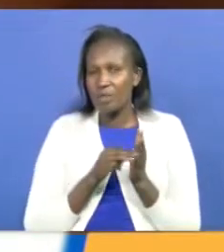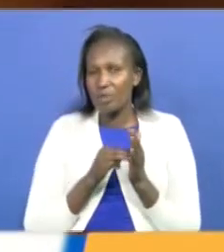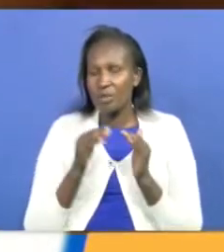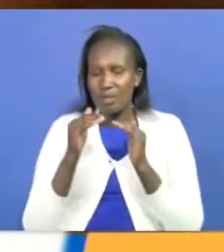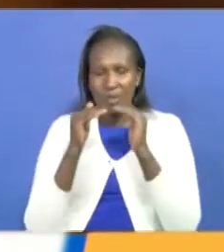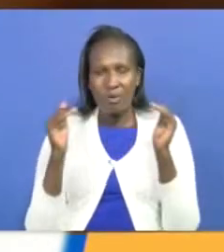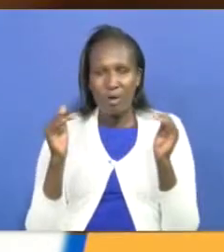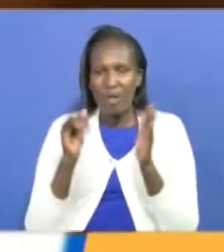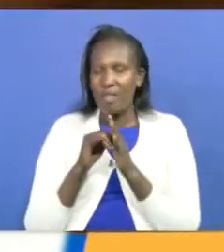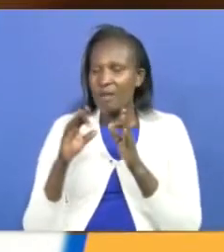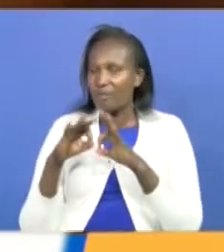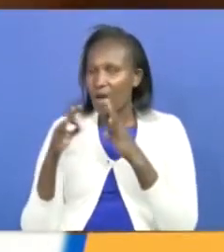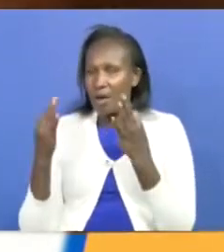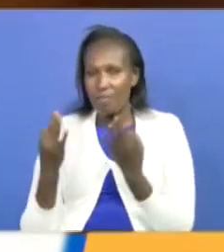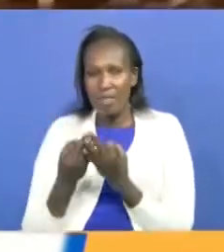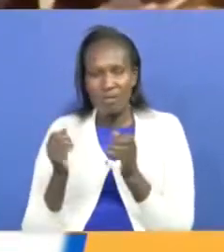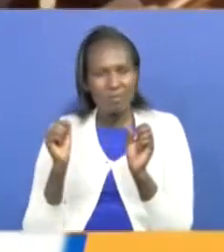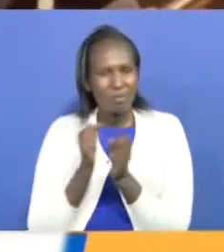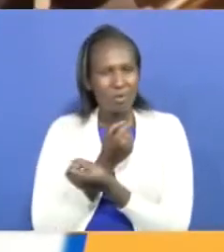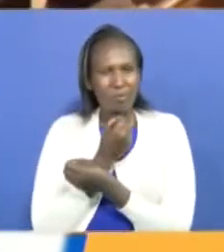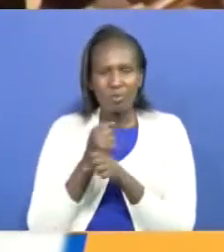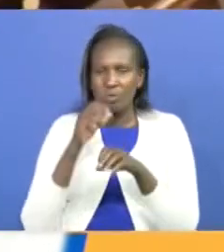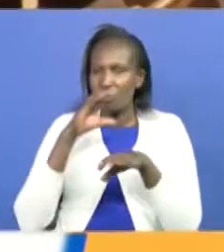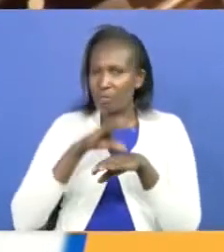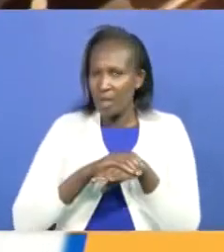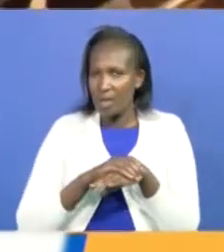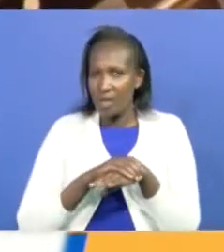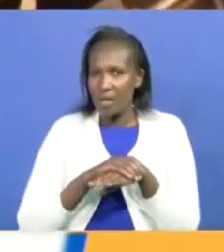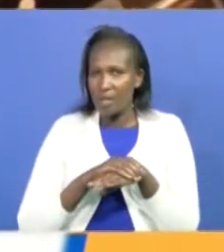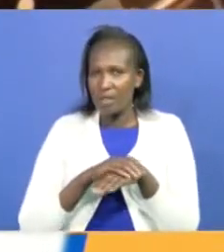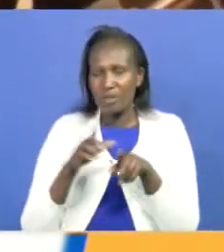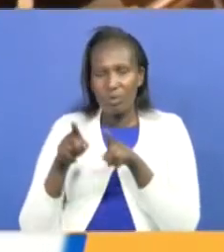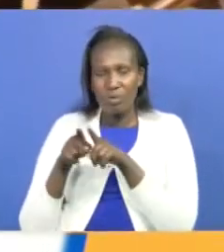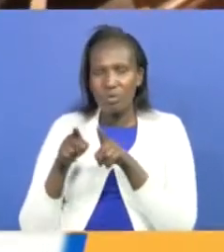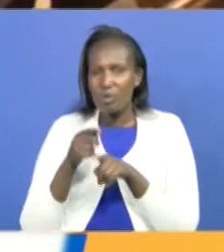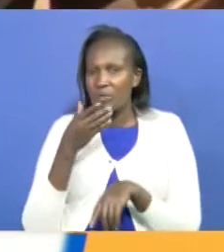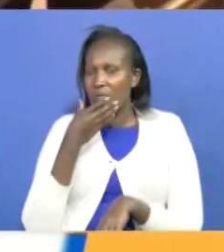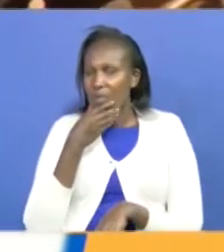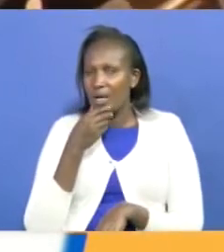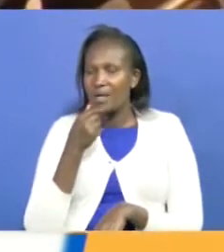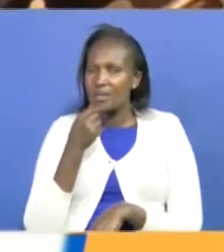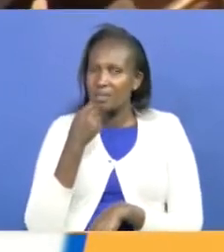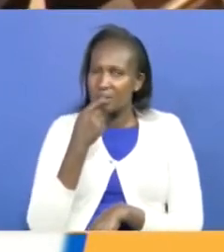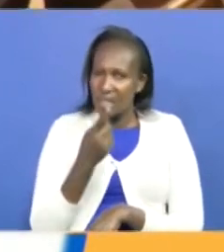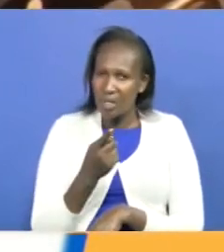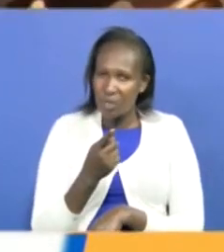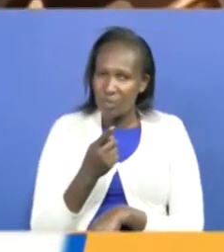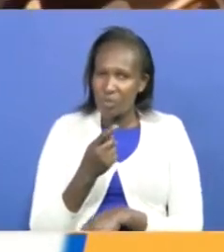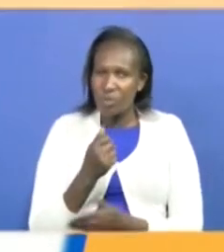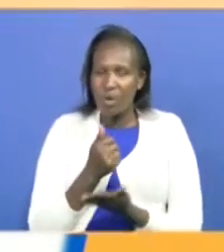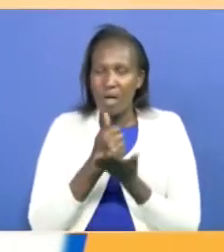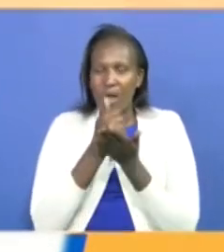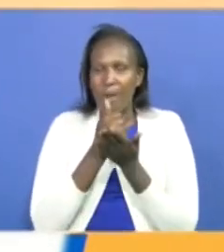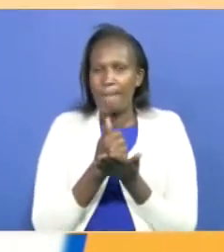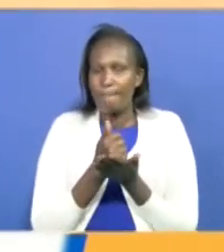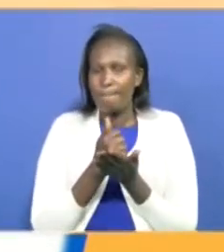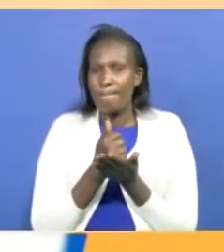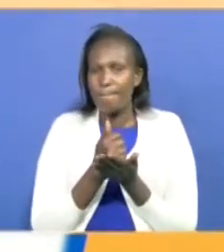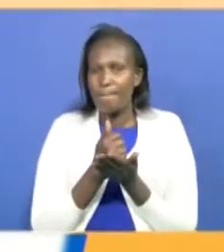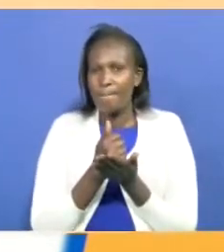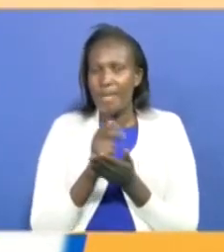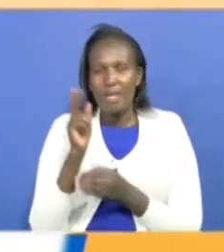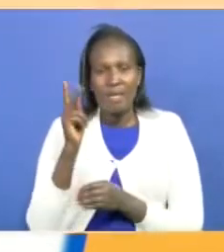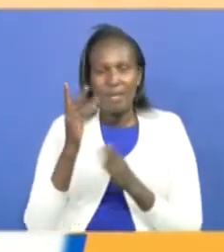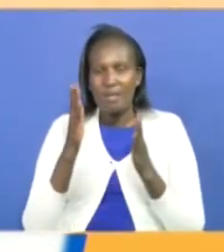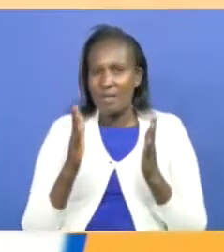ambacho familia hii haina uwezo wa kupata, na Efras mwenyewe anatoa wito kwako kumfaa wakati wa hitaji lake. Fellow